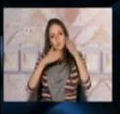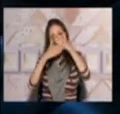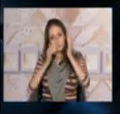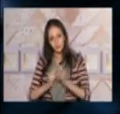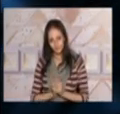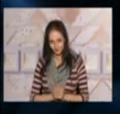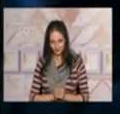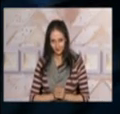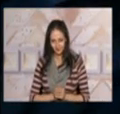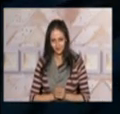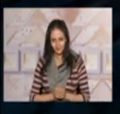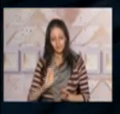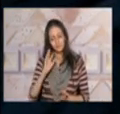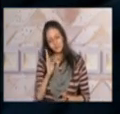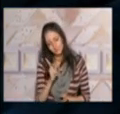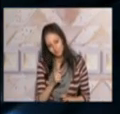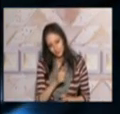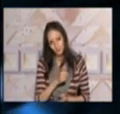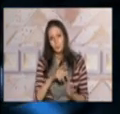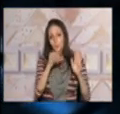الى ذلك. فدول كلهم فئات خدميه.